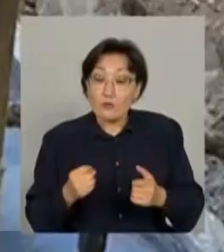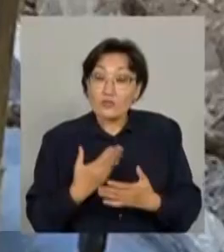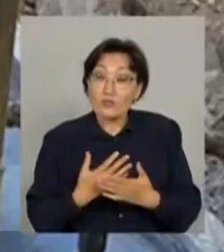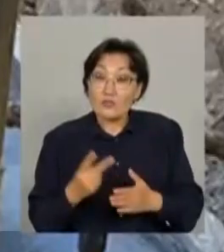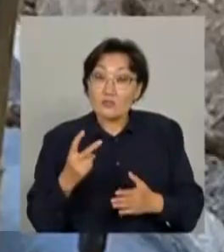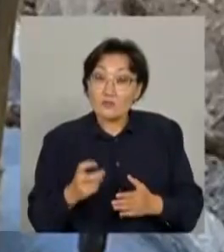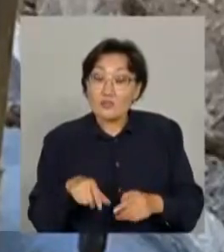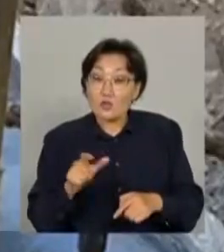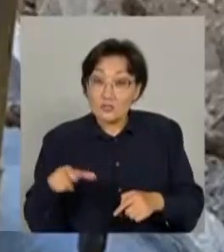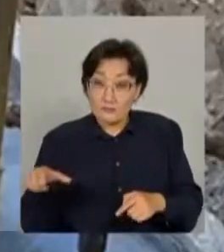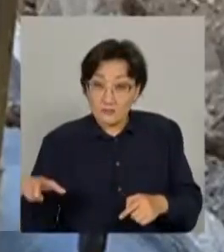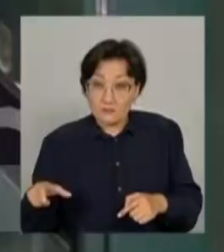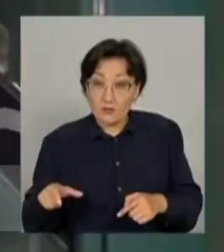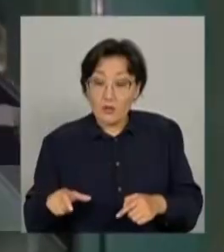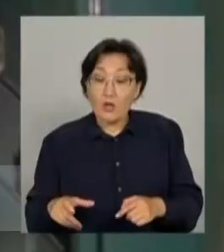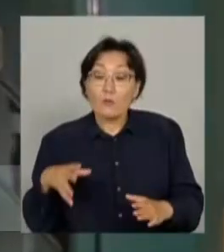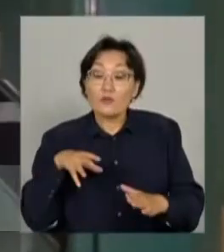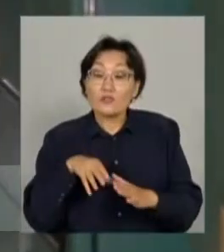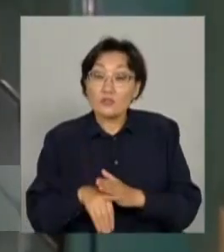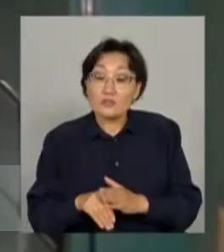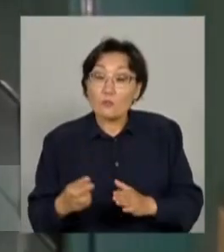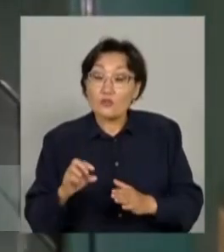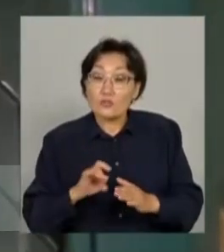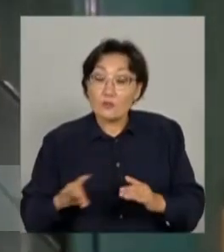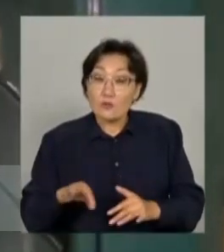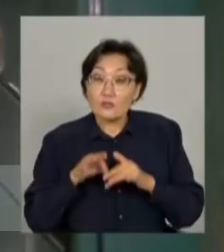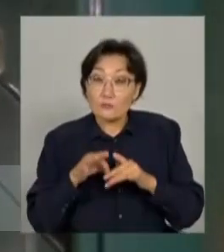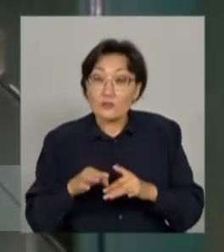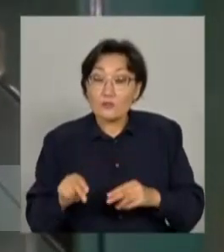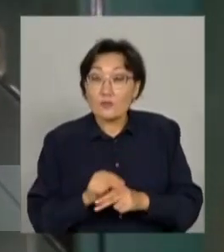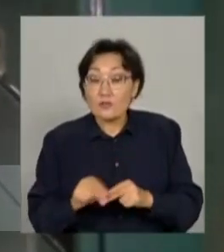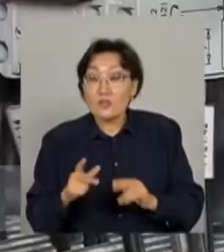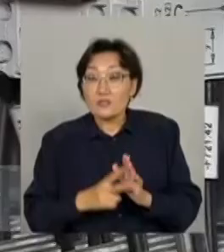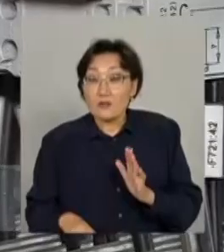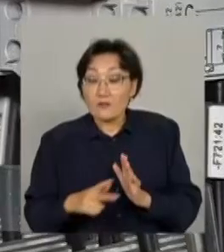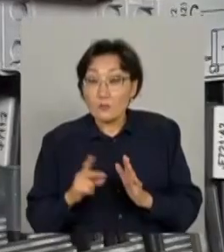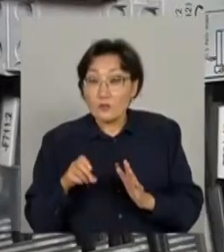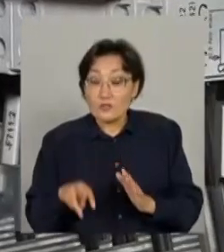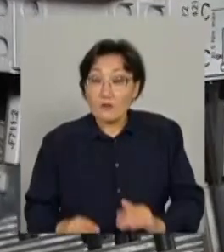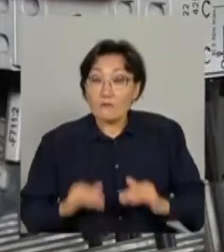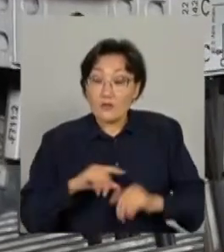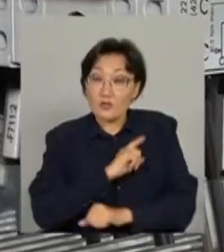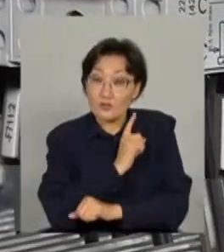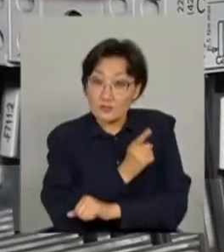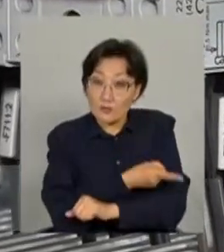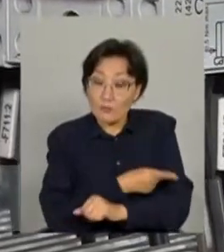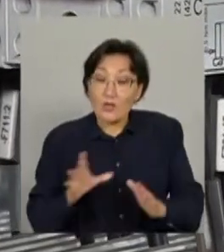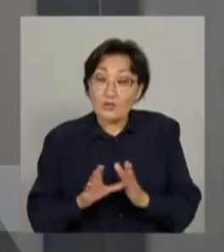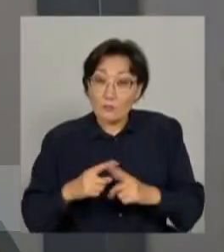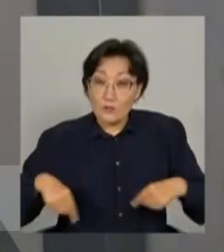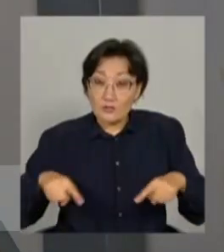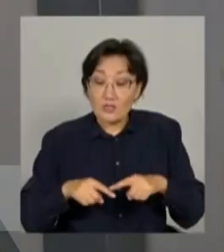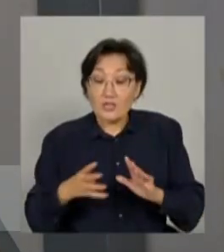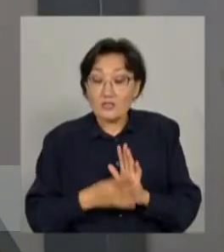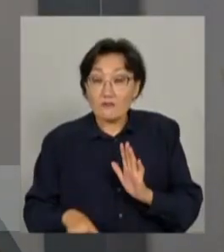порядка 200 потребителей. Вместе с тем в Бостандыкском ведется ремонт 78 километров высоковольтных электролиний,